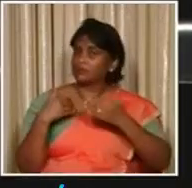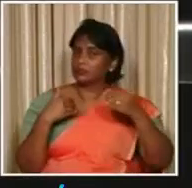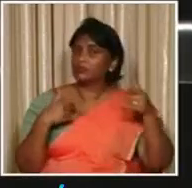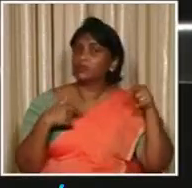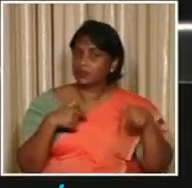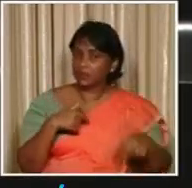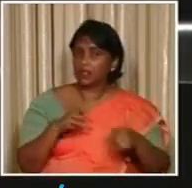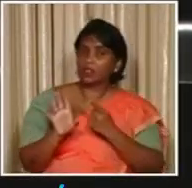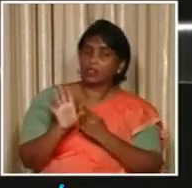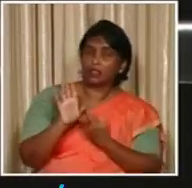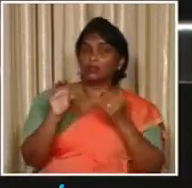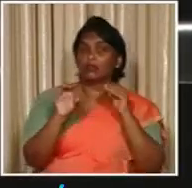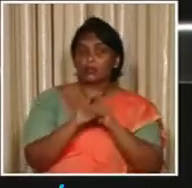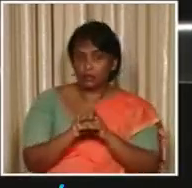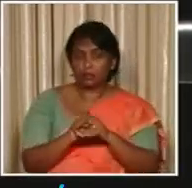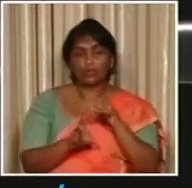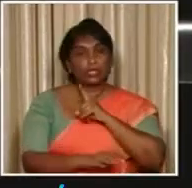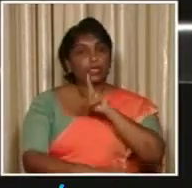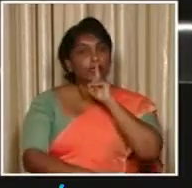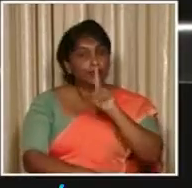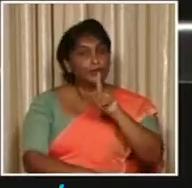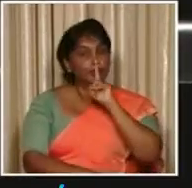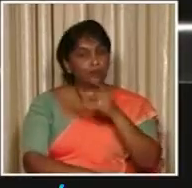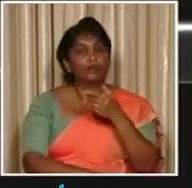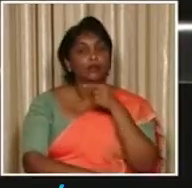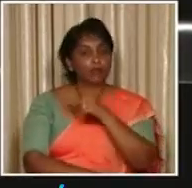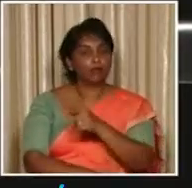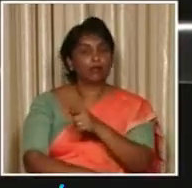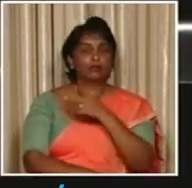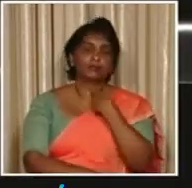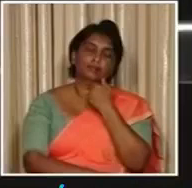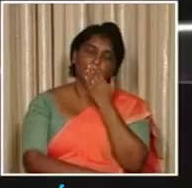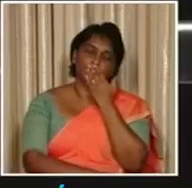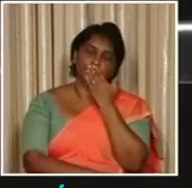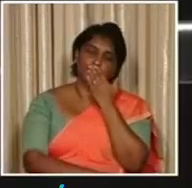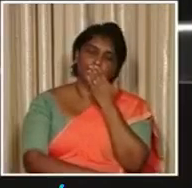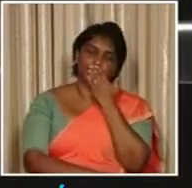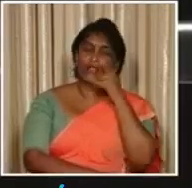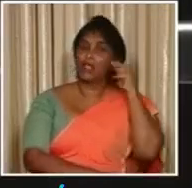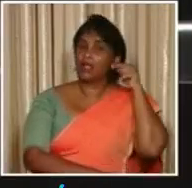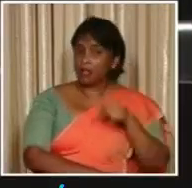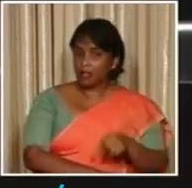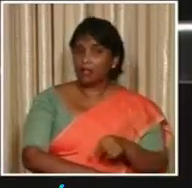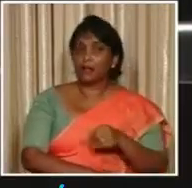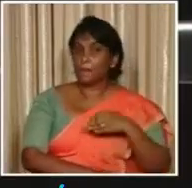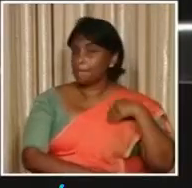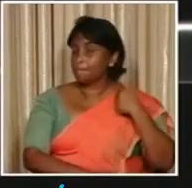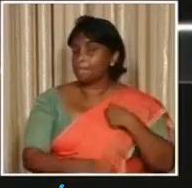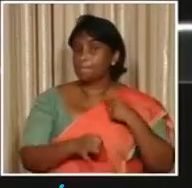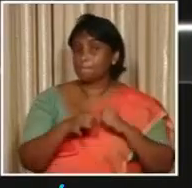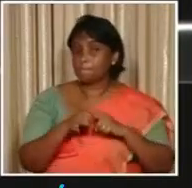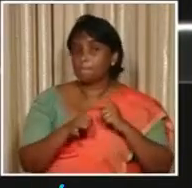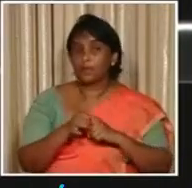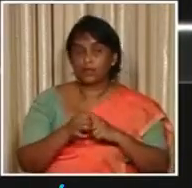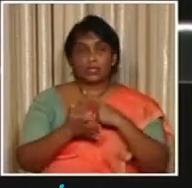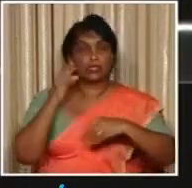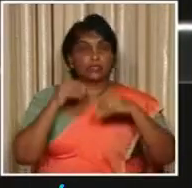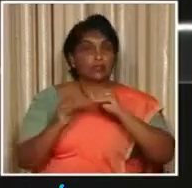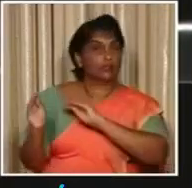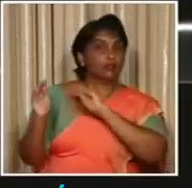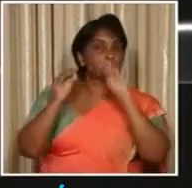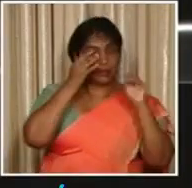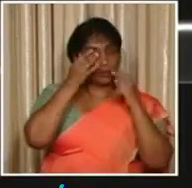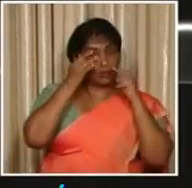මේ තරුණ නියෝජනය ගේන්න කියලා අපි හඬ නගද්දී මෙතුමා නිද්‍රාශීලීව ඉඳලා මෙතුමල්ලගේ තිබ්බ ප්‍රධානම ප්‍රශ්න තමයි අපි මේකෙන් ඡන්දේ කල්ලාන හදනවා